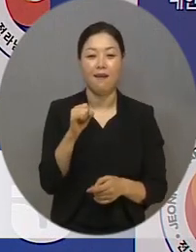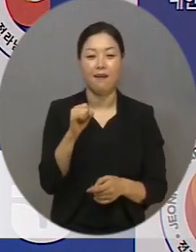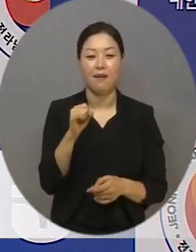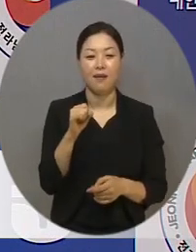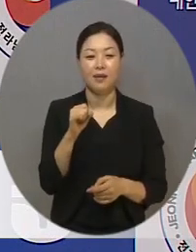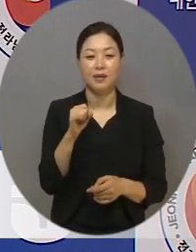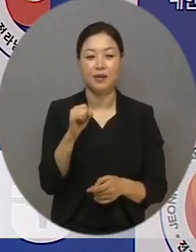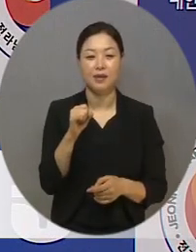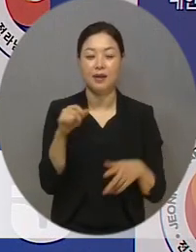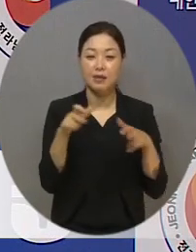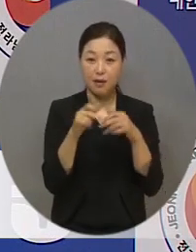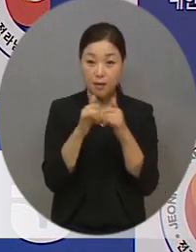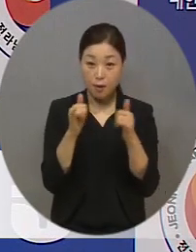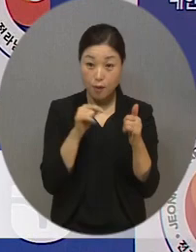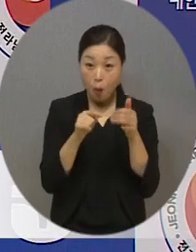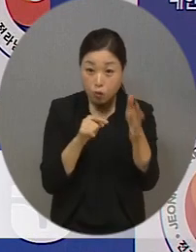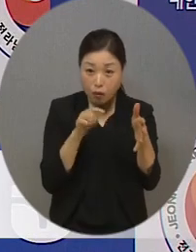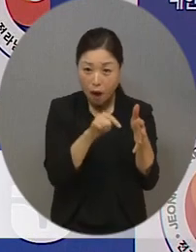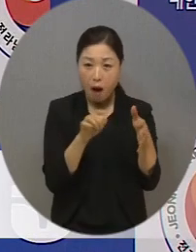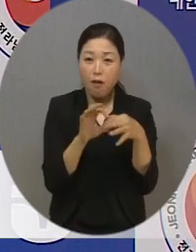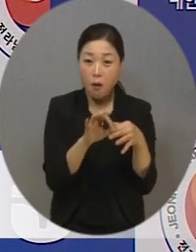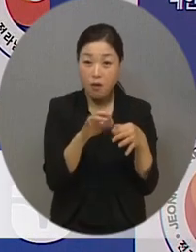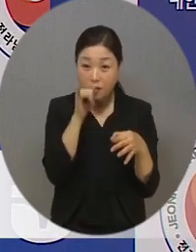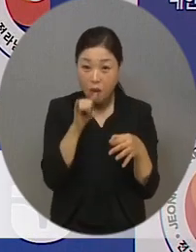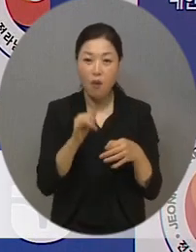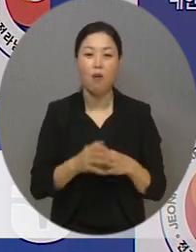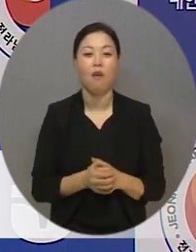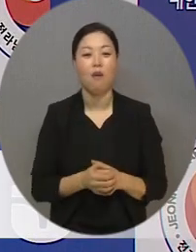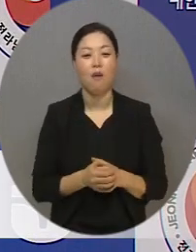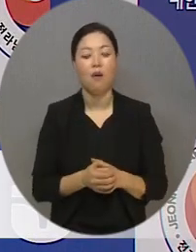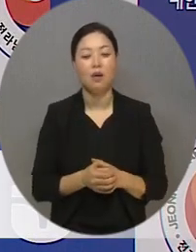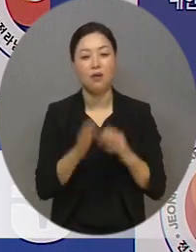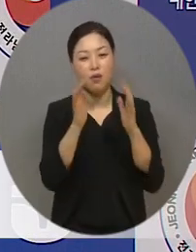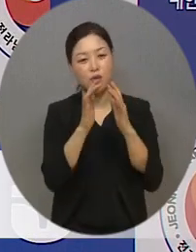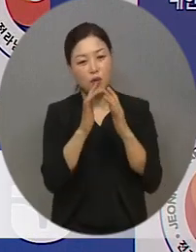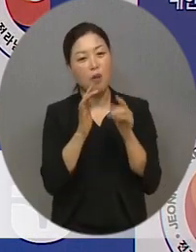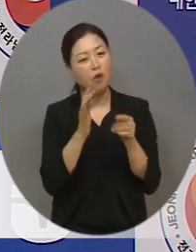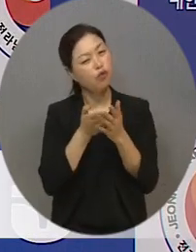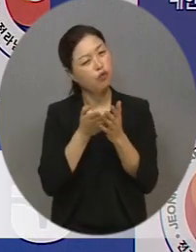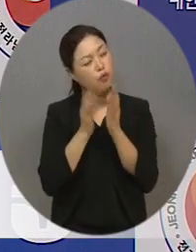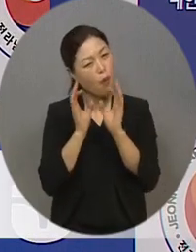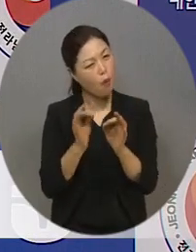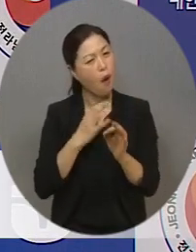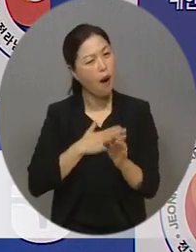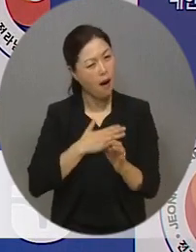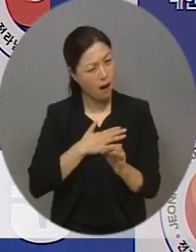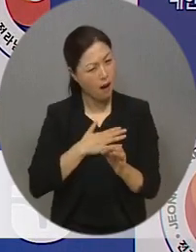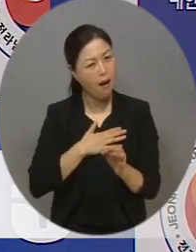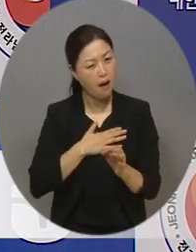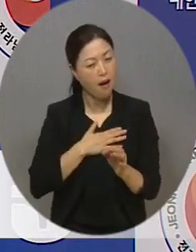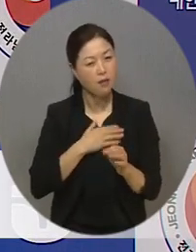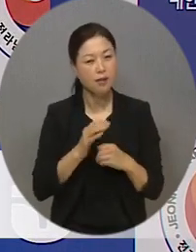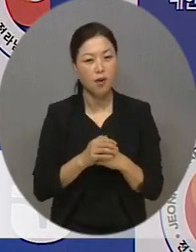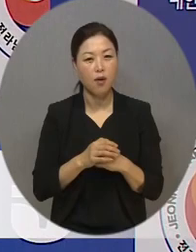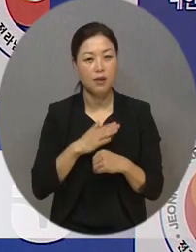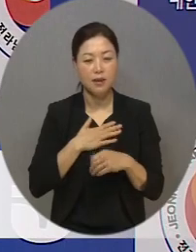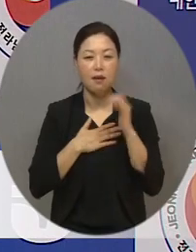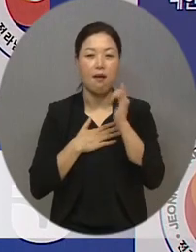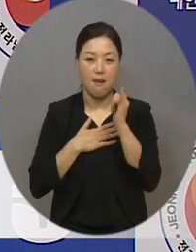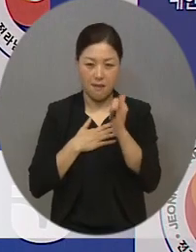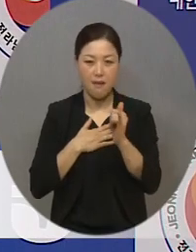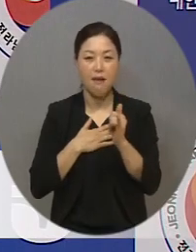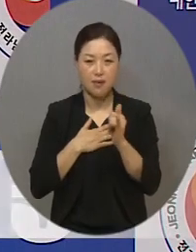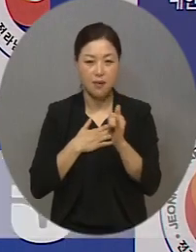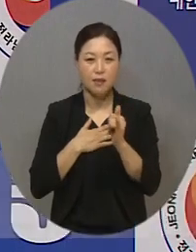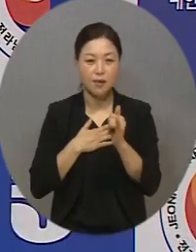종목이 장애인 쪽에도 있다는 사실을 인터넷 보다가 뉴스 같은 걸 보고 알았던 것 같아서 그래서 이제 제가 따로 연락을